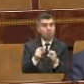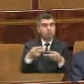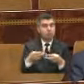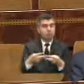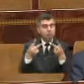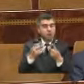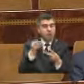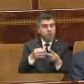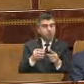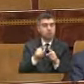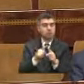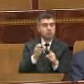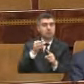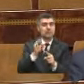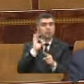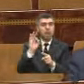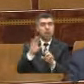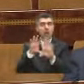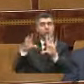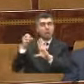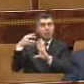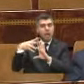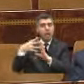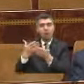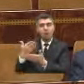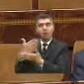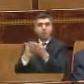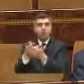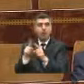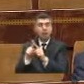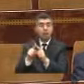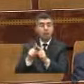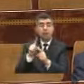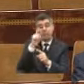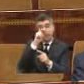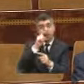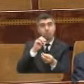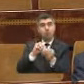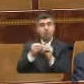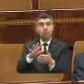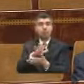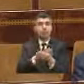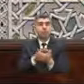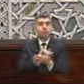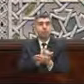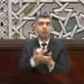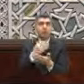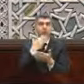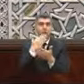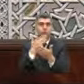هيئة تنظيمية للطاقة لتفادي انزلاقات اللي يمكن لها تحصل. شكرا.